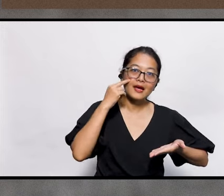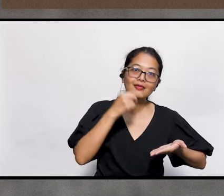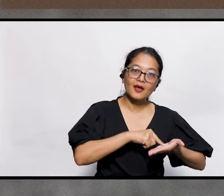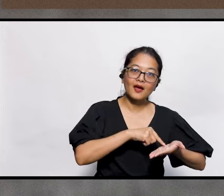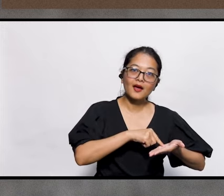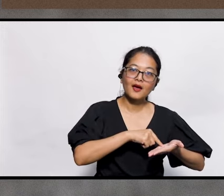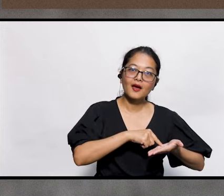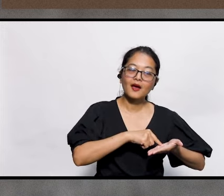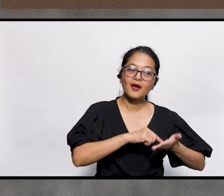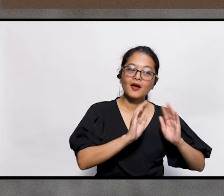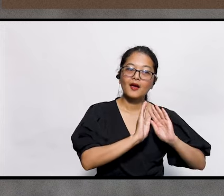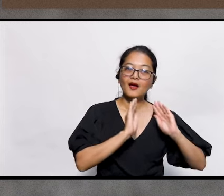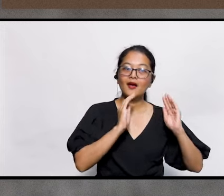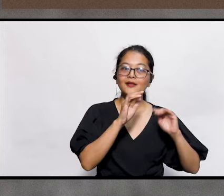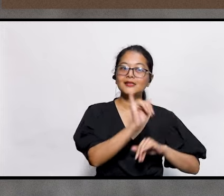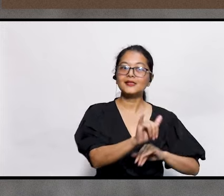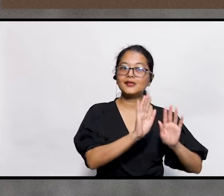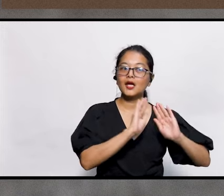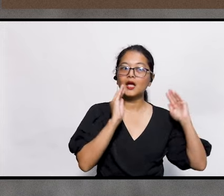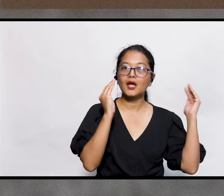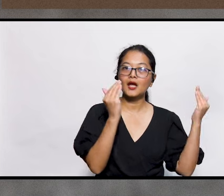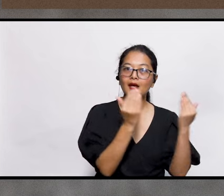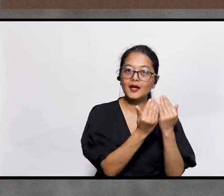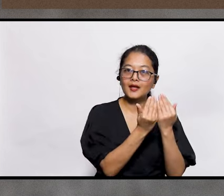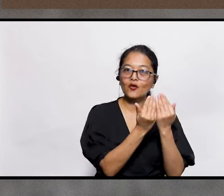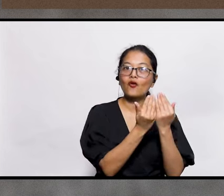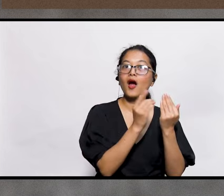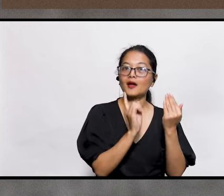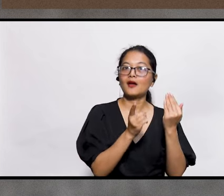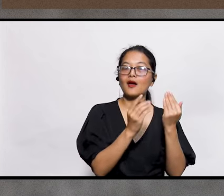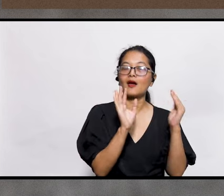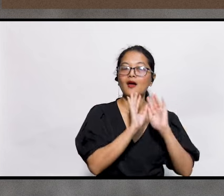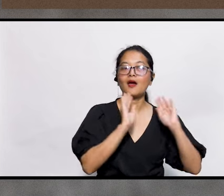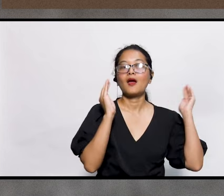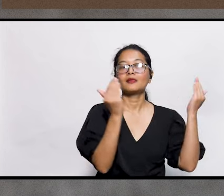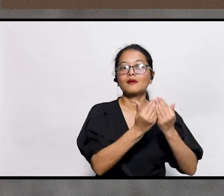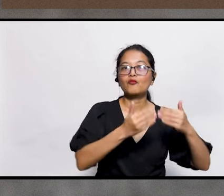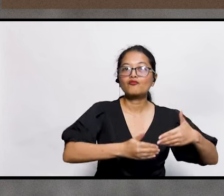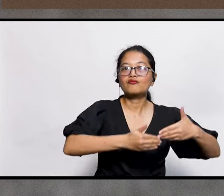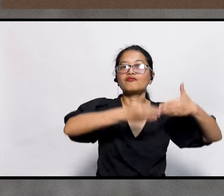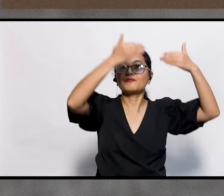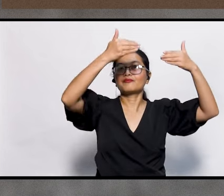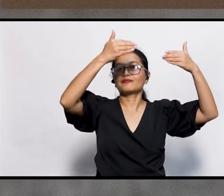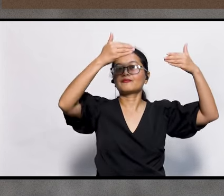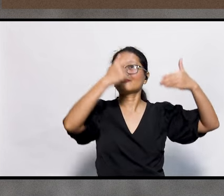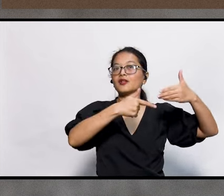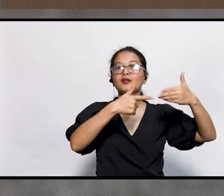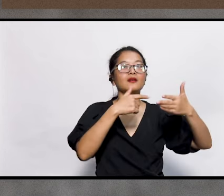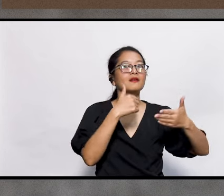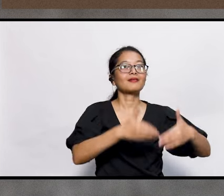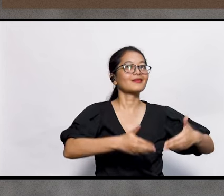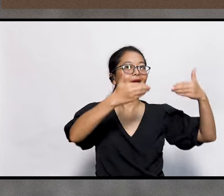sekali temboknya sangat kuat sekali sudah ada strategi semuanya tapi infont